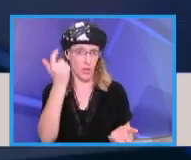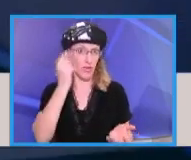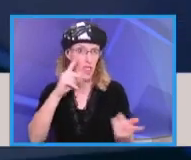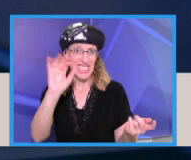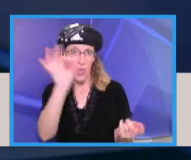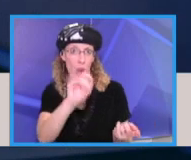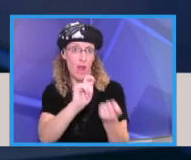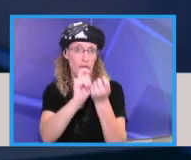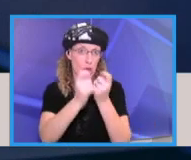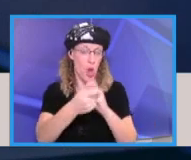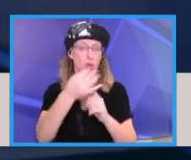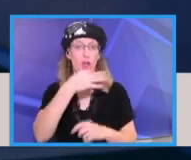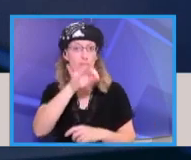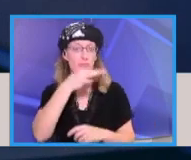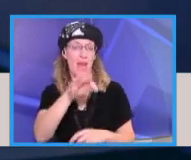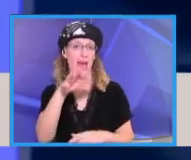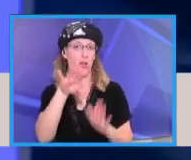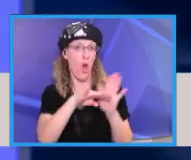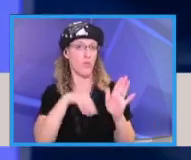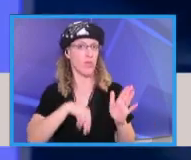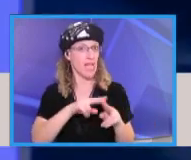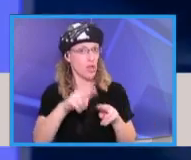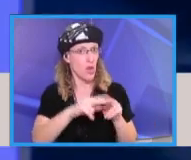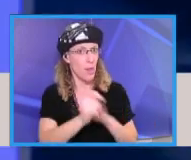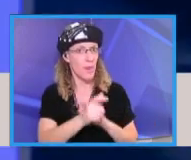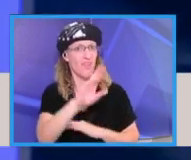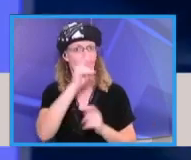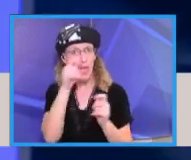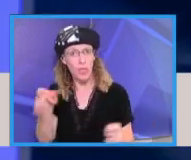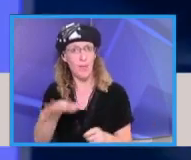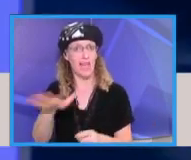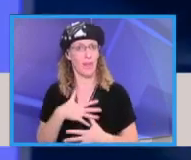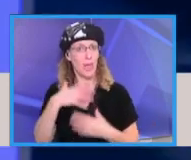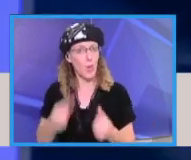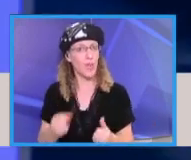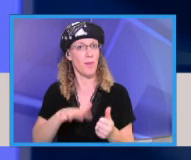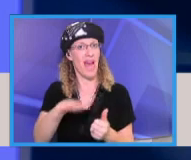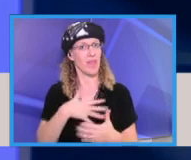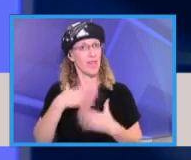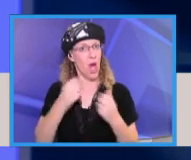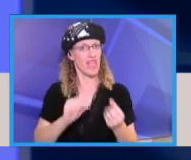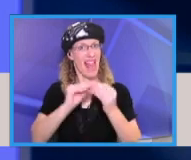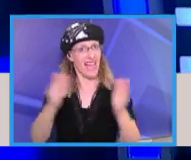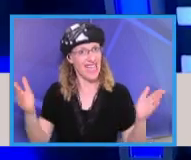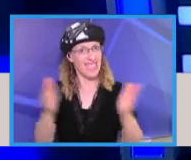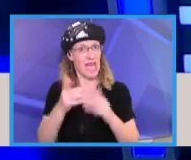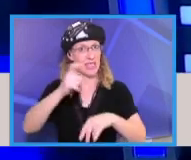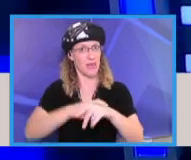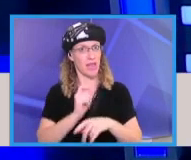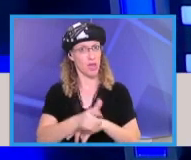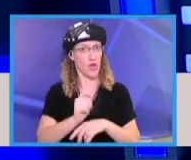את, או לשפר את חוק מוסר התשלומים ולכפות גם על מערכת הבריאות וגם על מערכת הביטחון? לקצר את